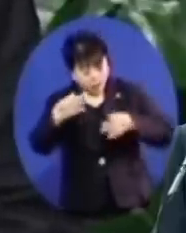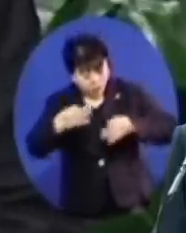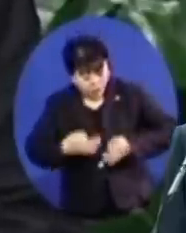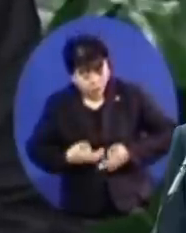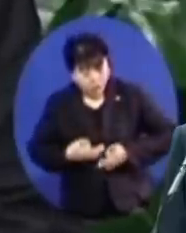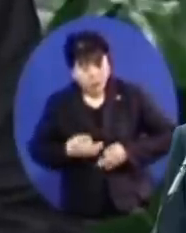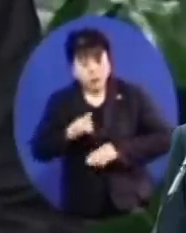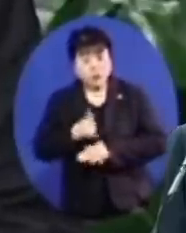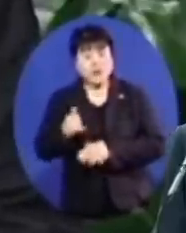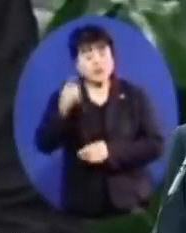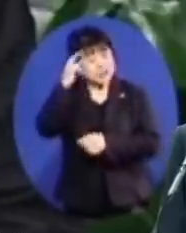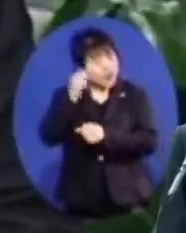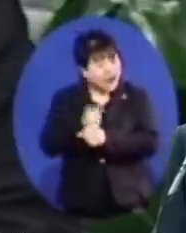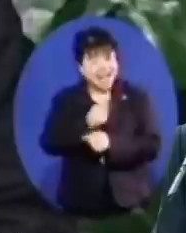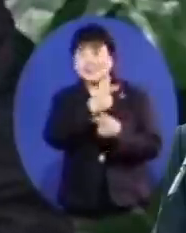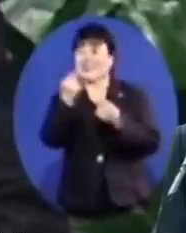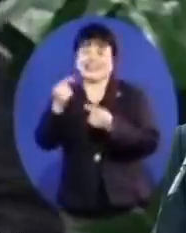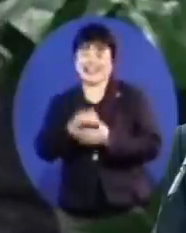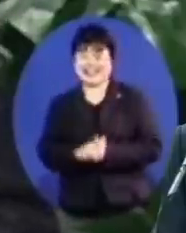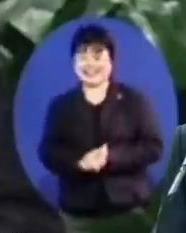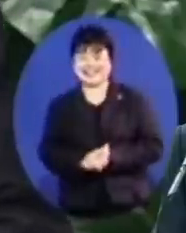농부가 아닙니다. 철학자입니다.